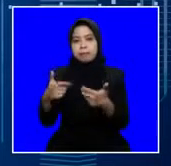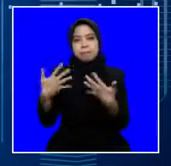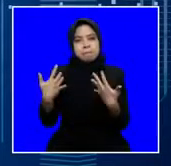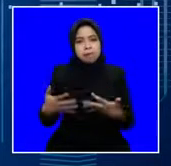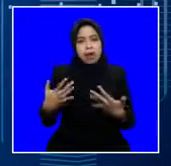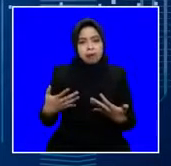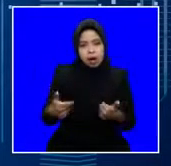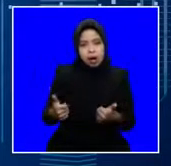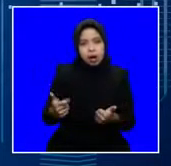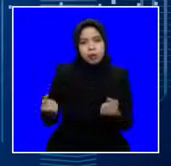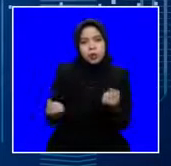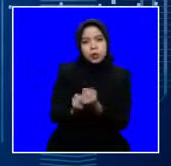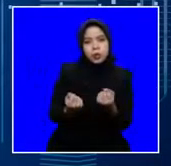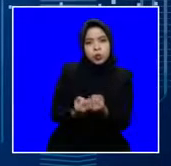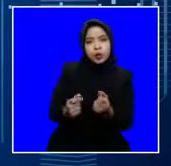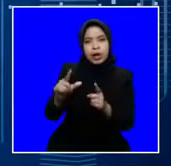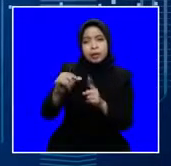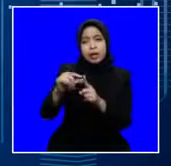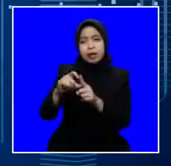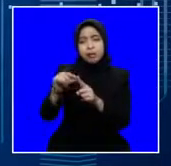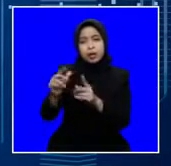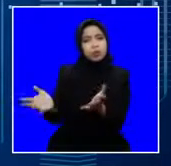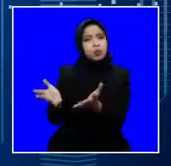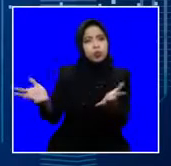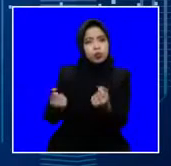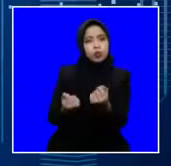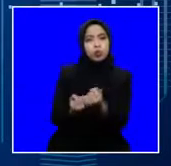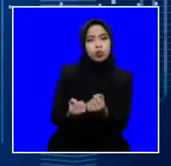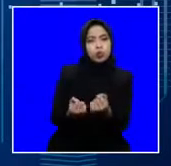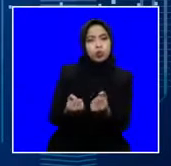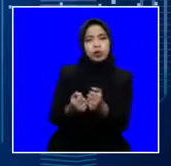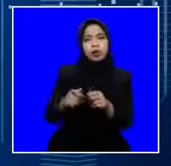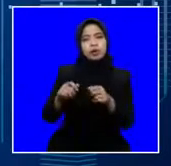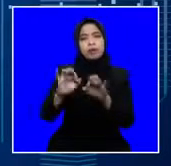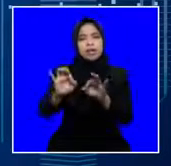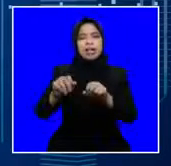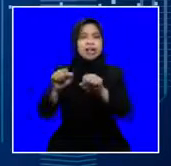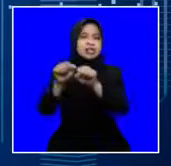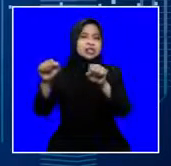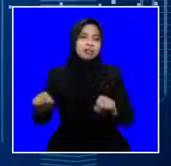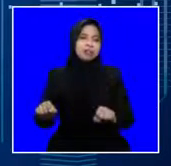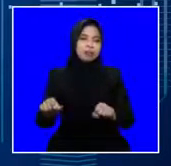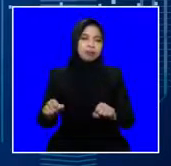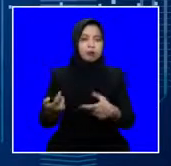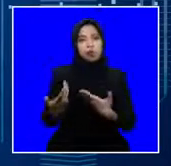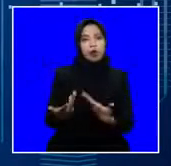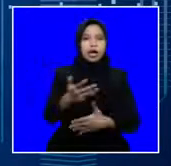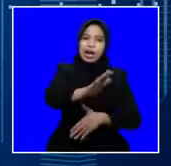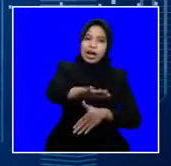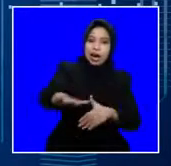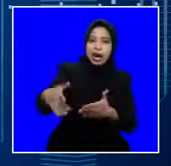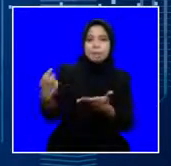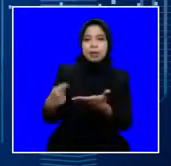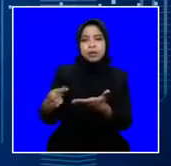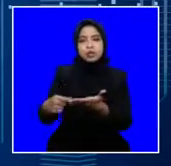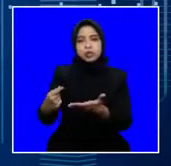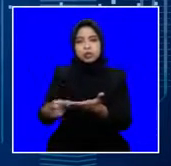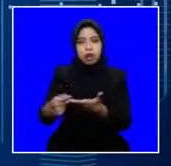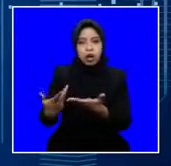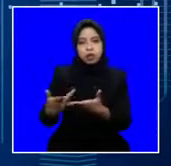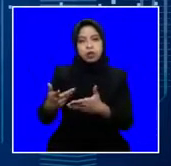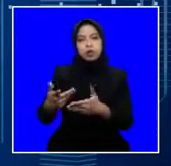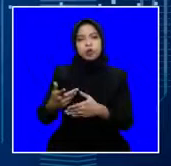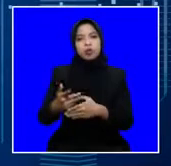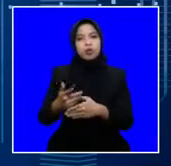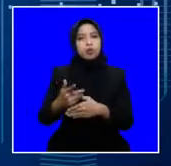bisa mendukung partisipasi di dalam sistem pendidikan kita, baik dari murid, mahasiswa, maupun juga